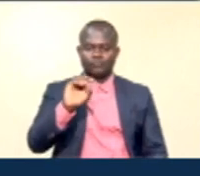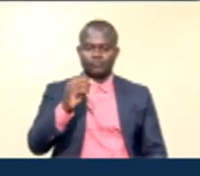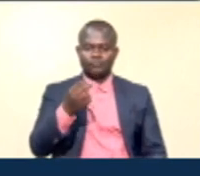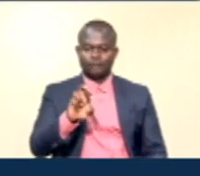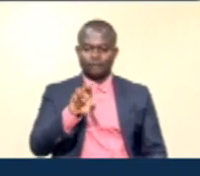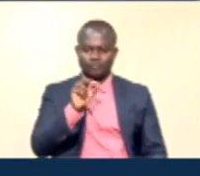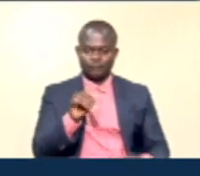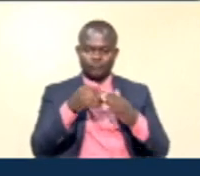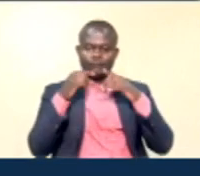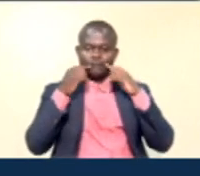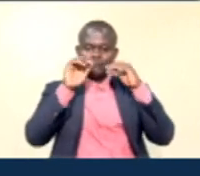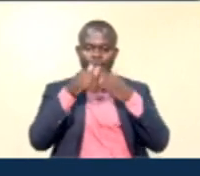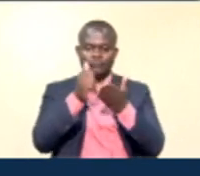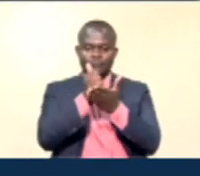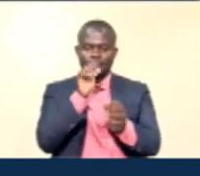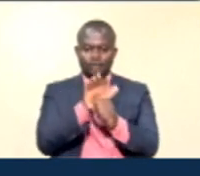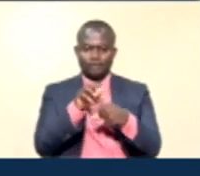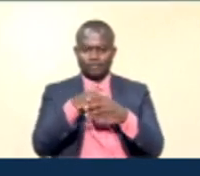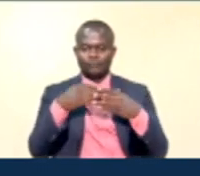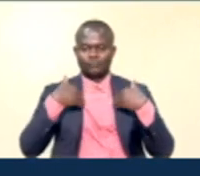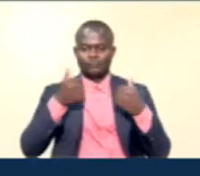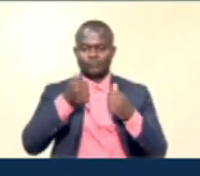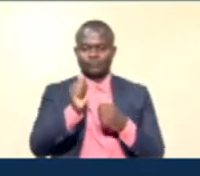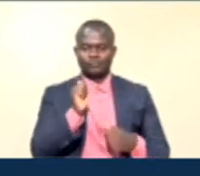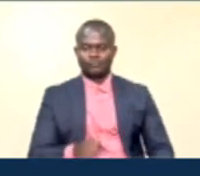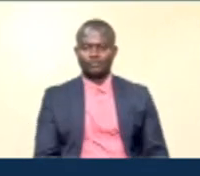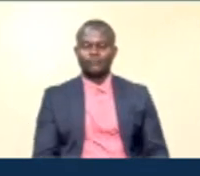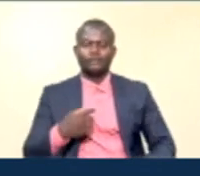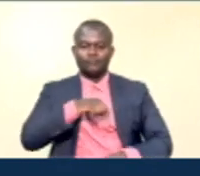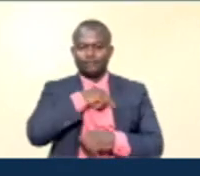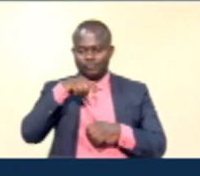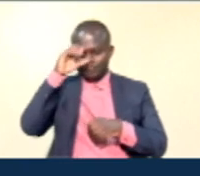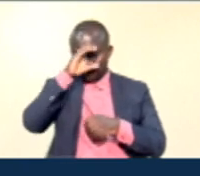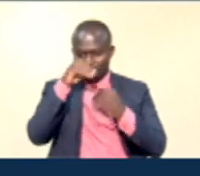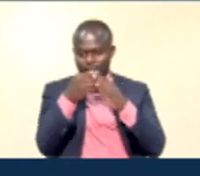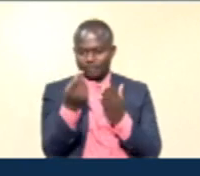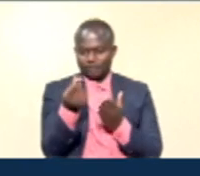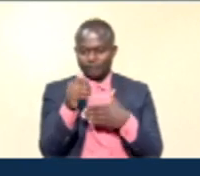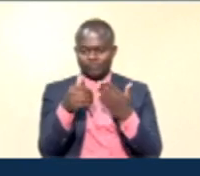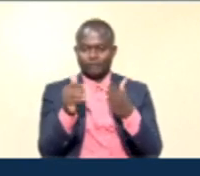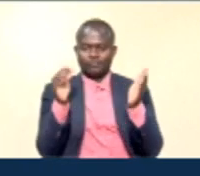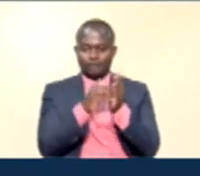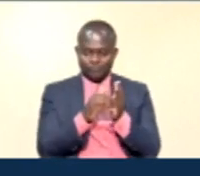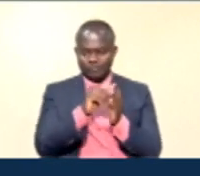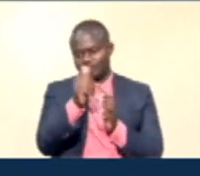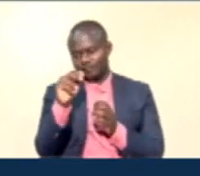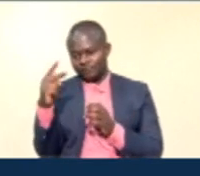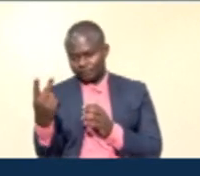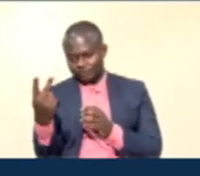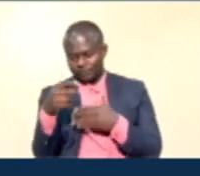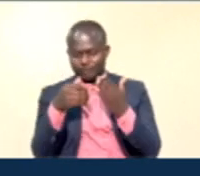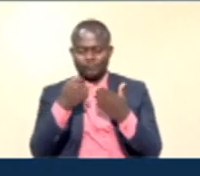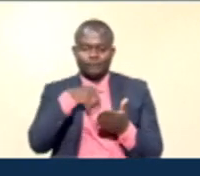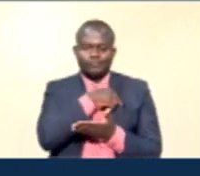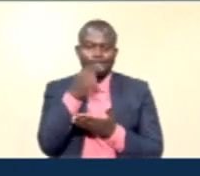Christmas avuga ko uyu mwuga umufatiye runini mu buzima bwe ngomba gushaka amafaranga ikindi cya kabiri ni ikinumva